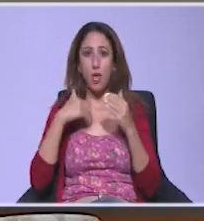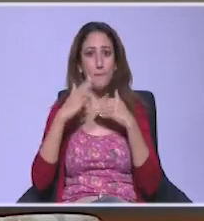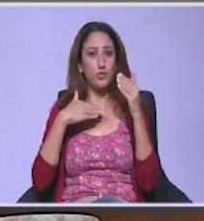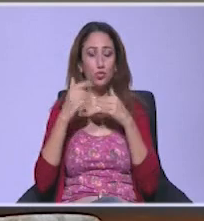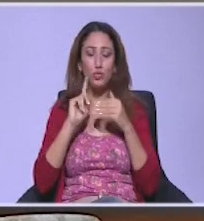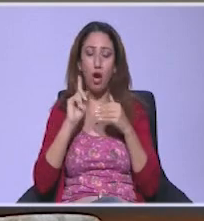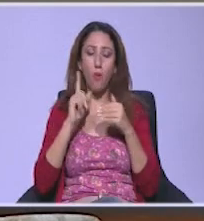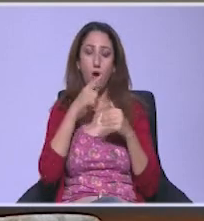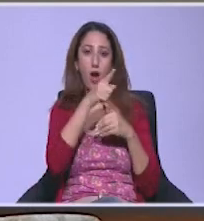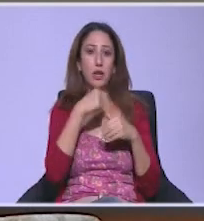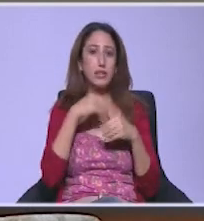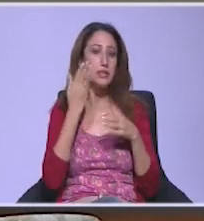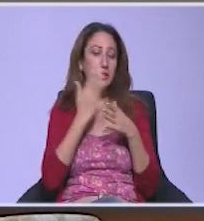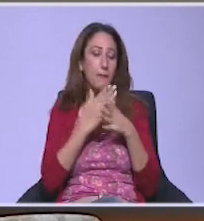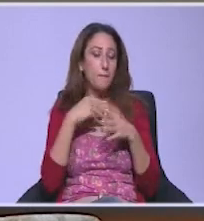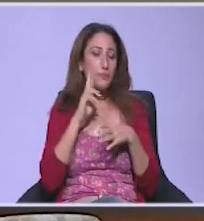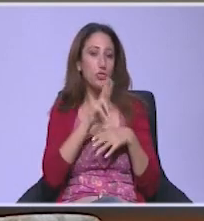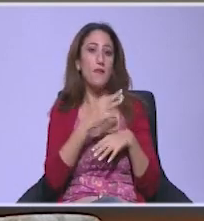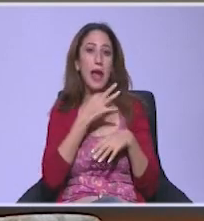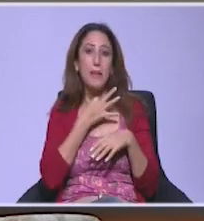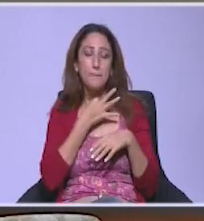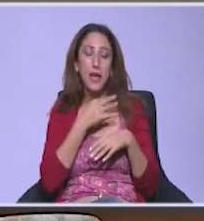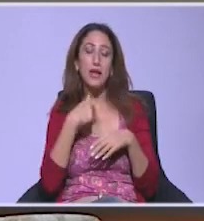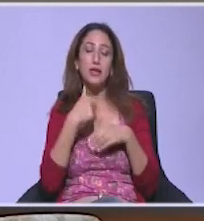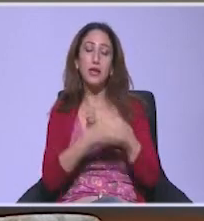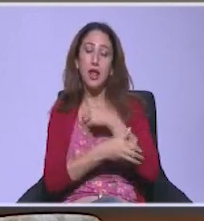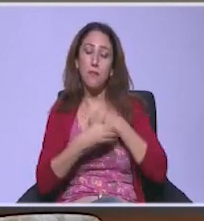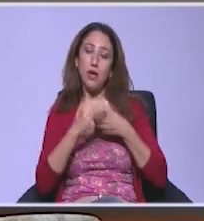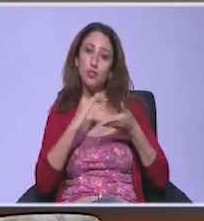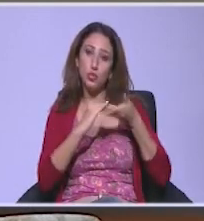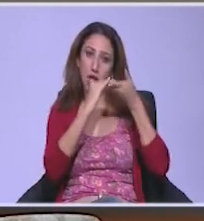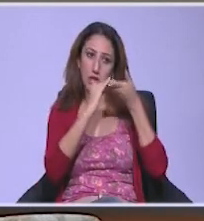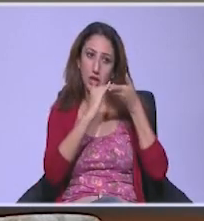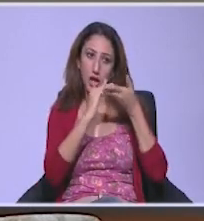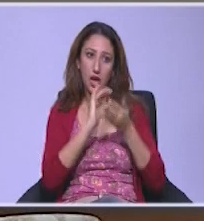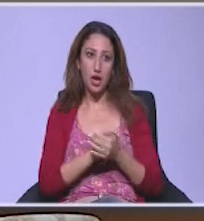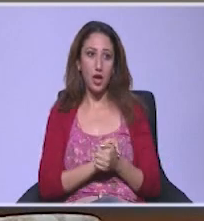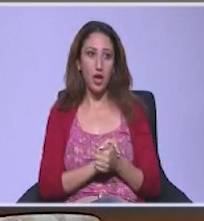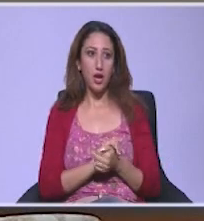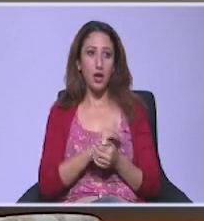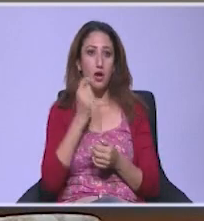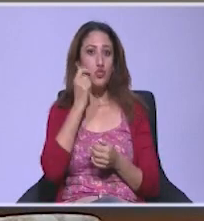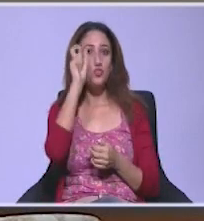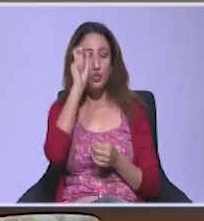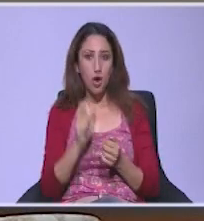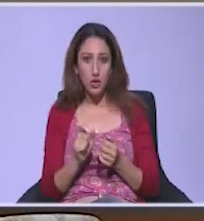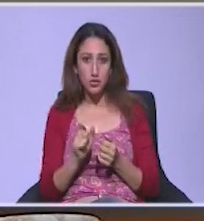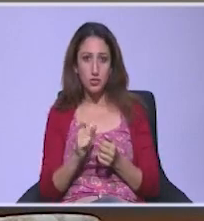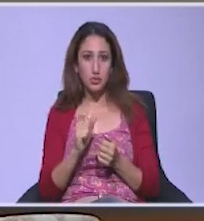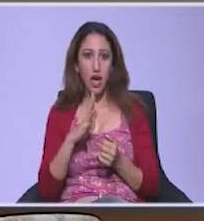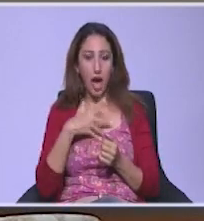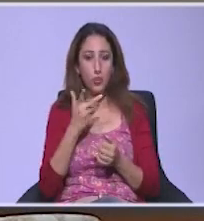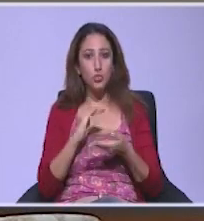والد فنانة مشهورة اسمها بوسي، لا دي حالة واحد مواطن